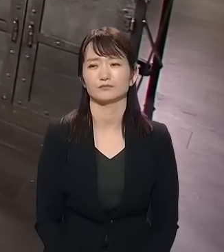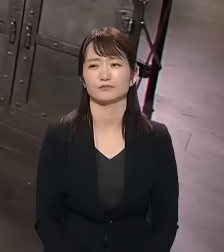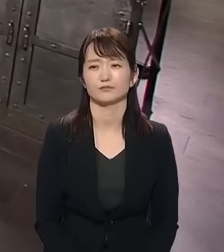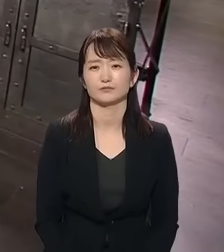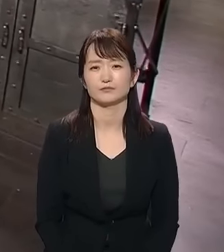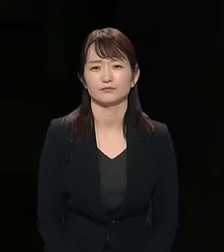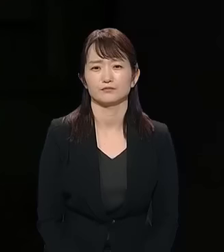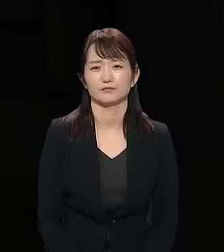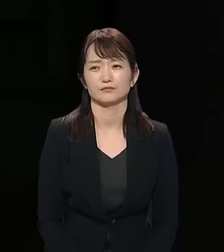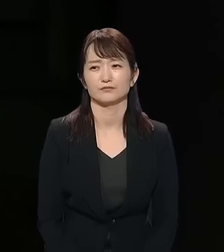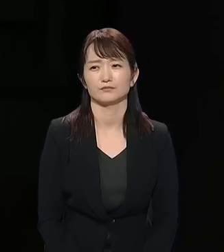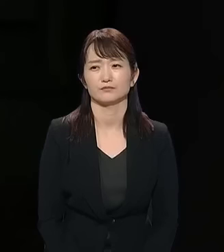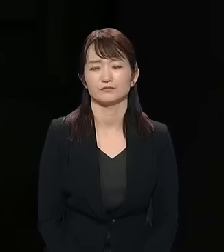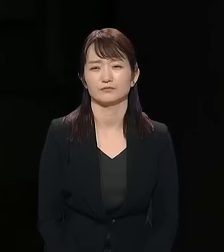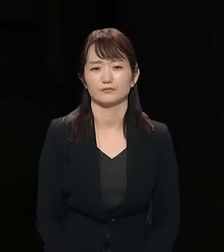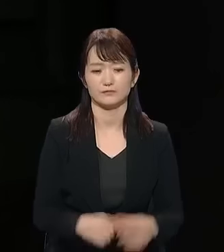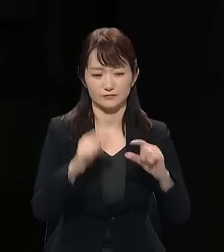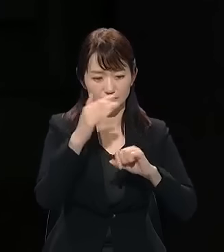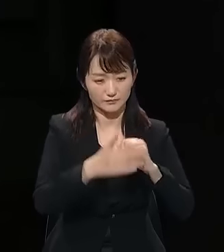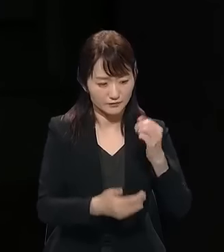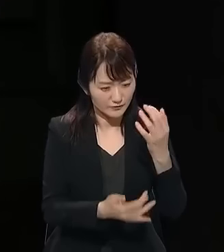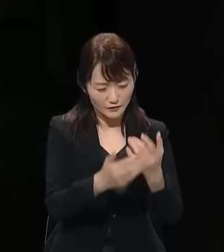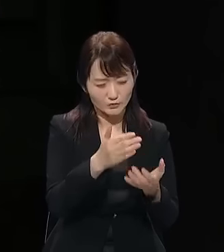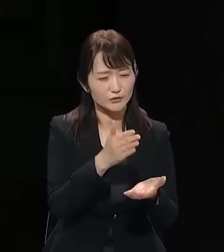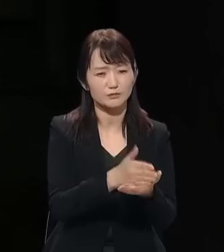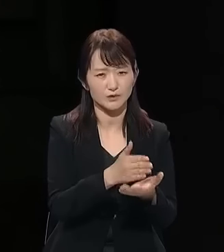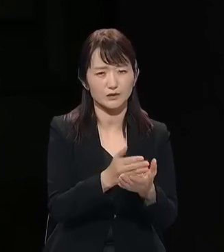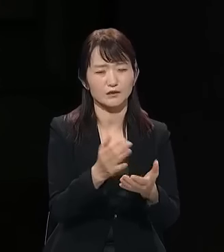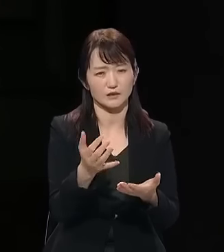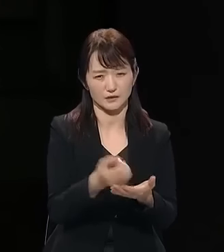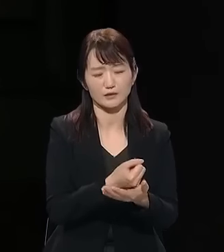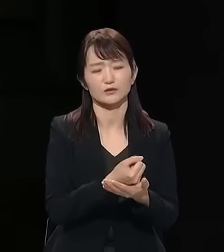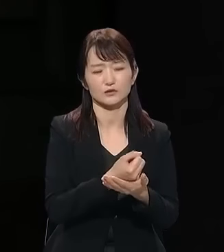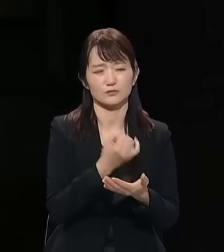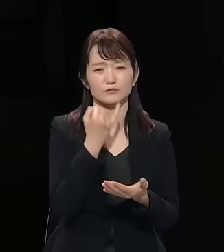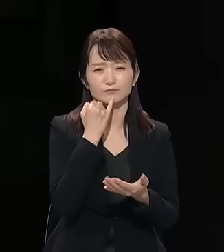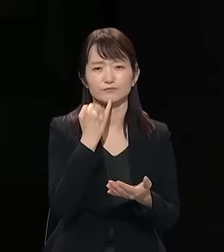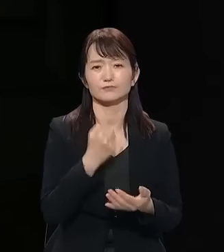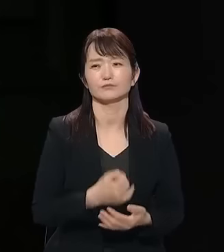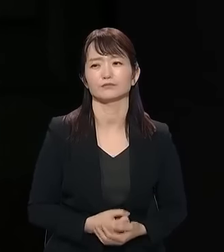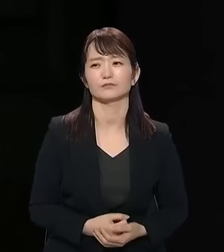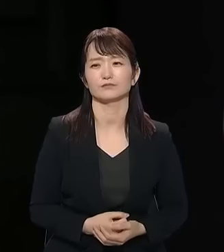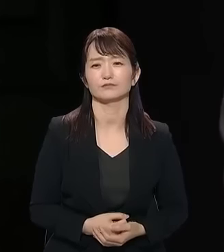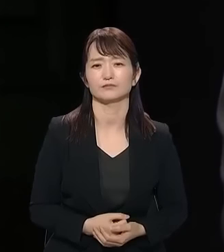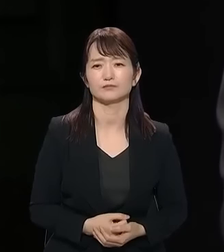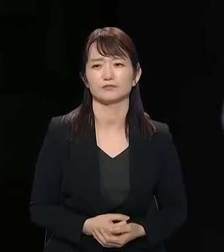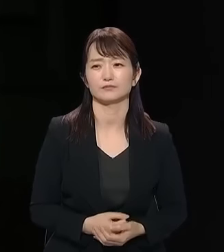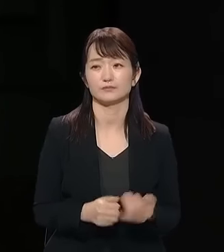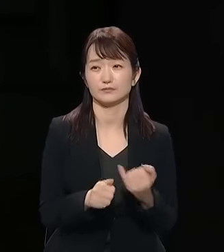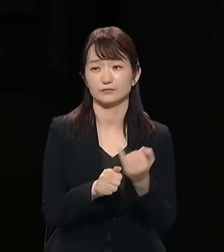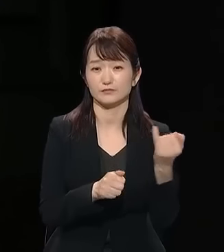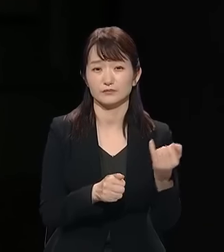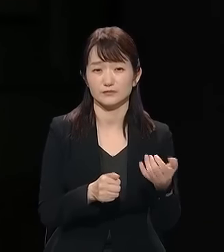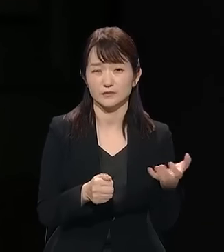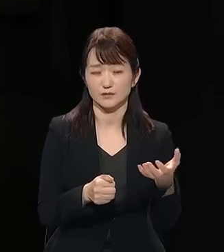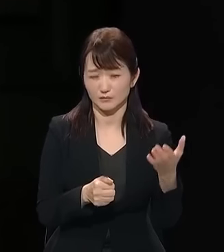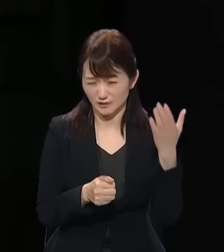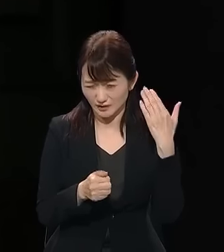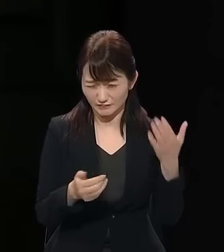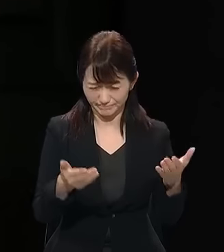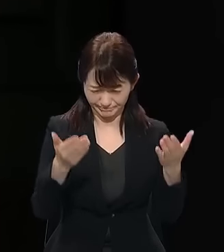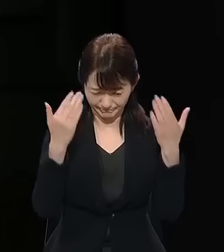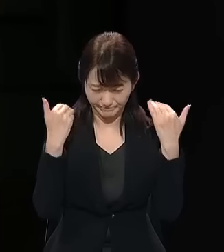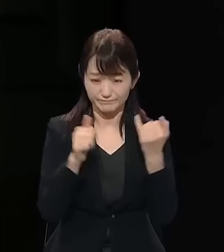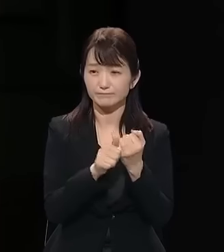아님은 태울 필요 있나요 그냥 가지고 계셔도 될 듯합니다라고 하셨고요 바 바른 사람 님은 아내가 아픈 과거를 있는데